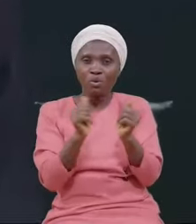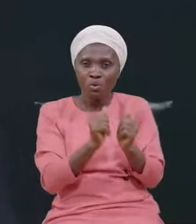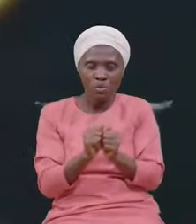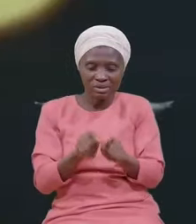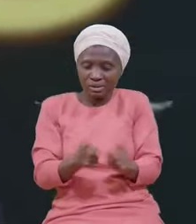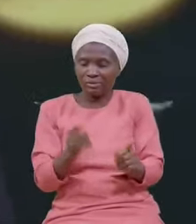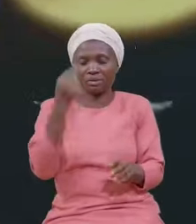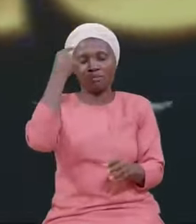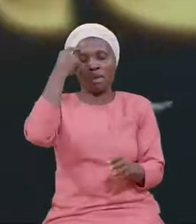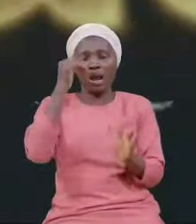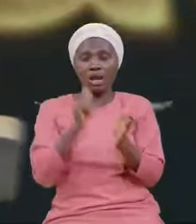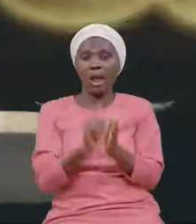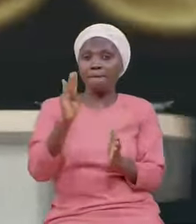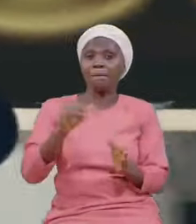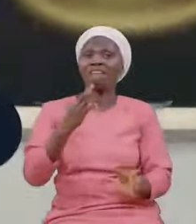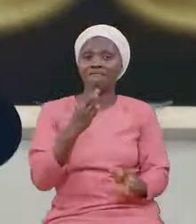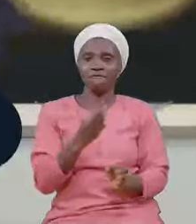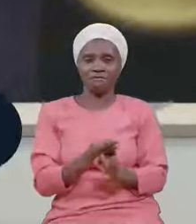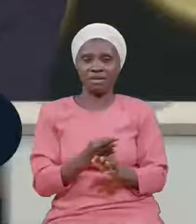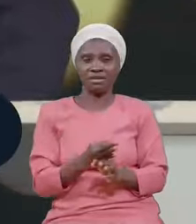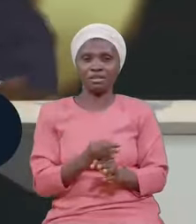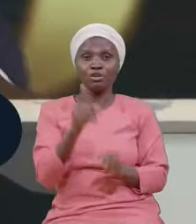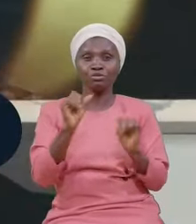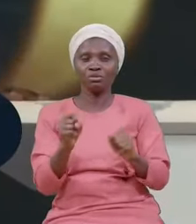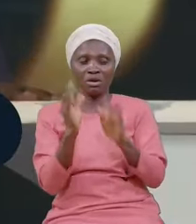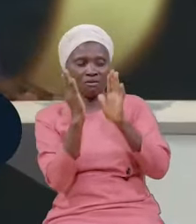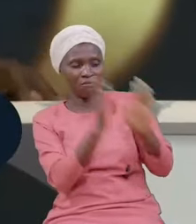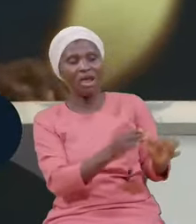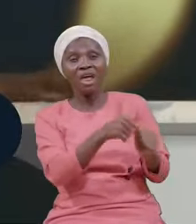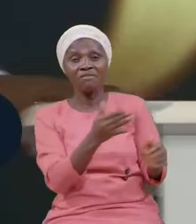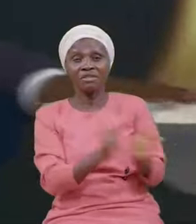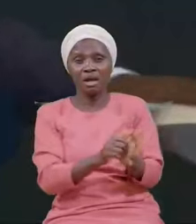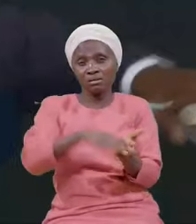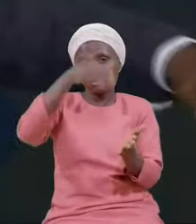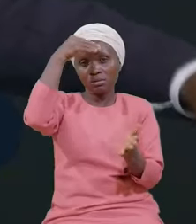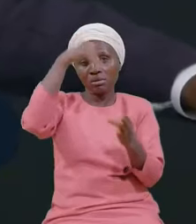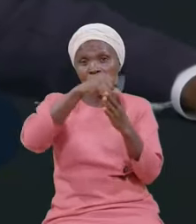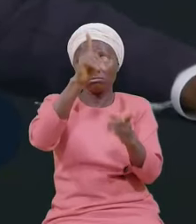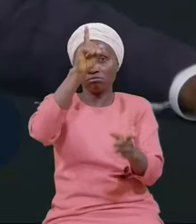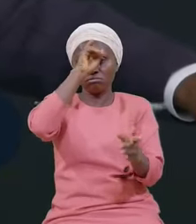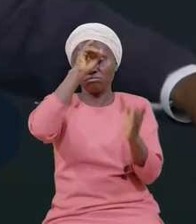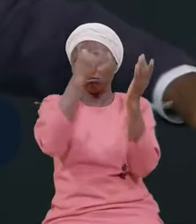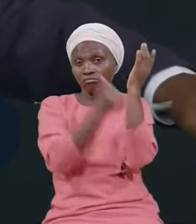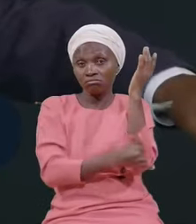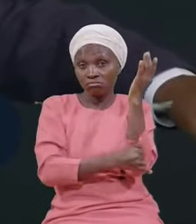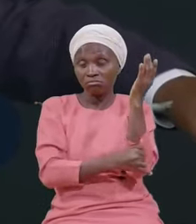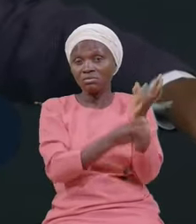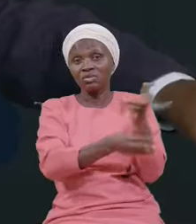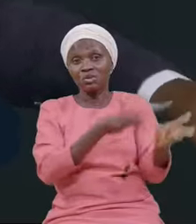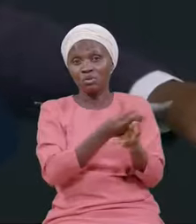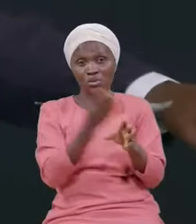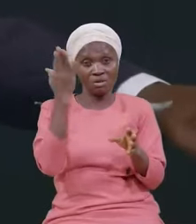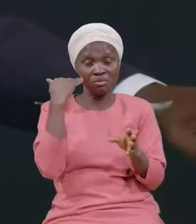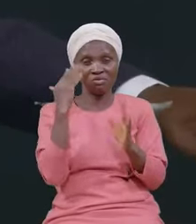peux abandonner tout ce que tu as appris en Égypte, tout ce que tu as connu en Égypte, sans avoir crainte,